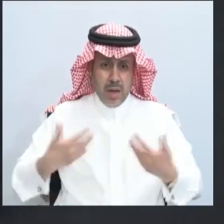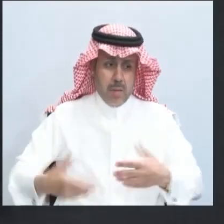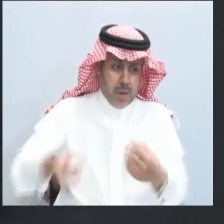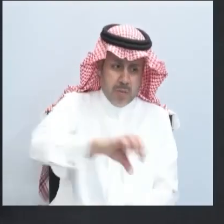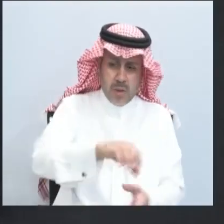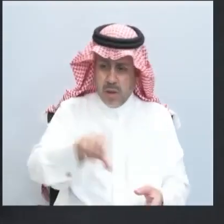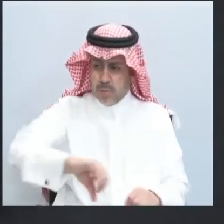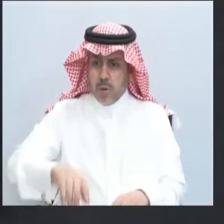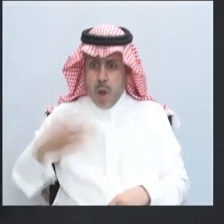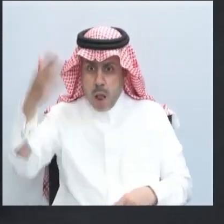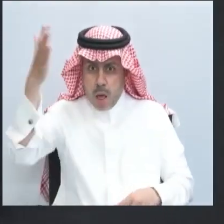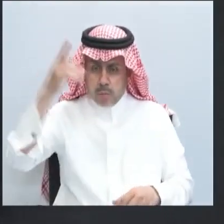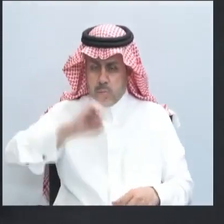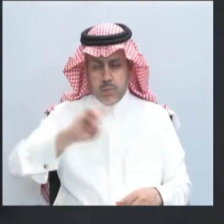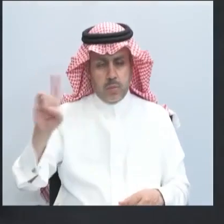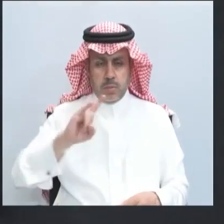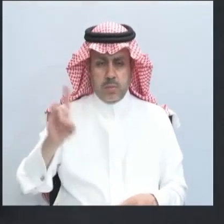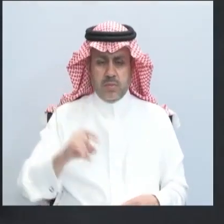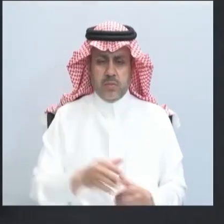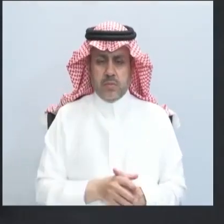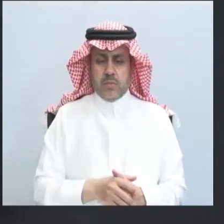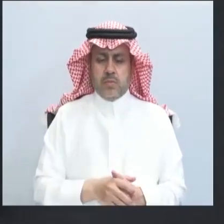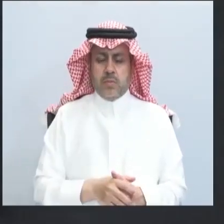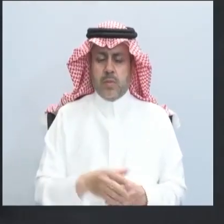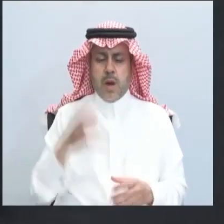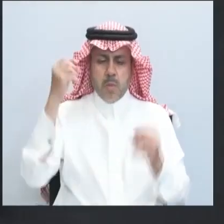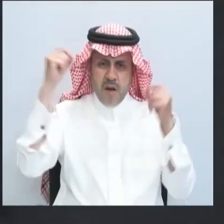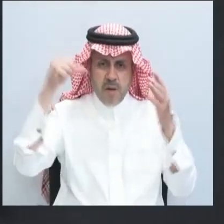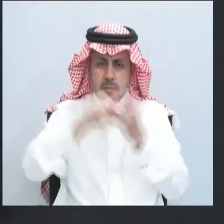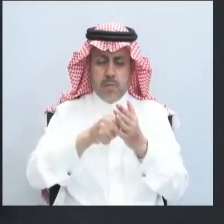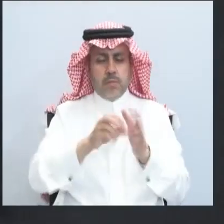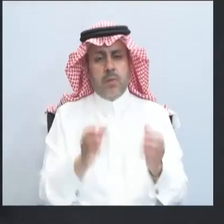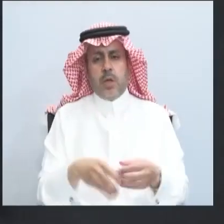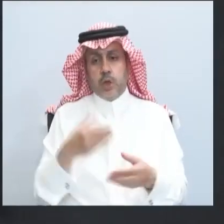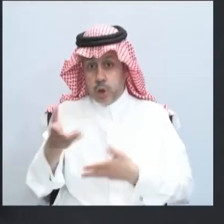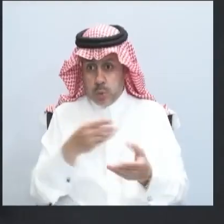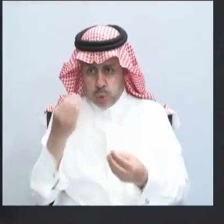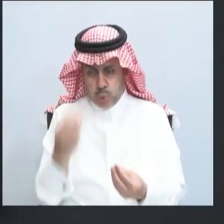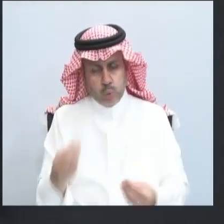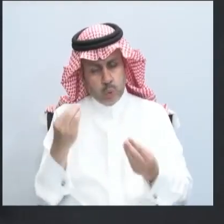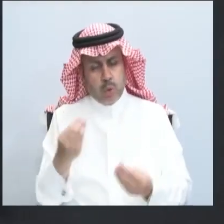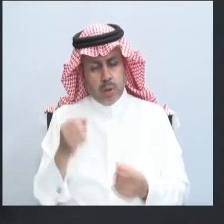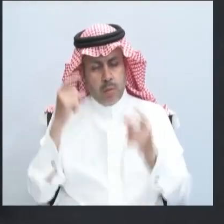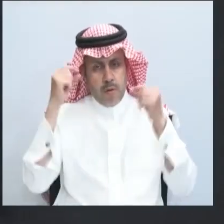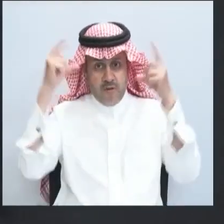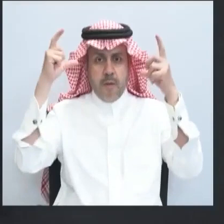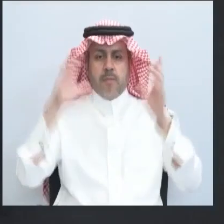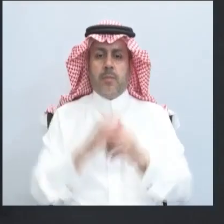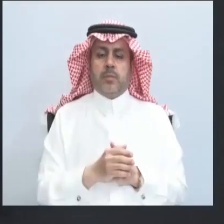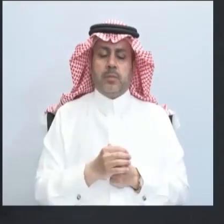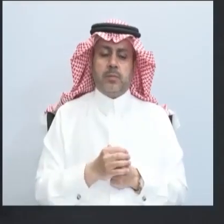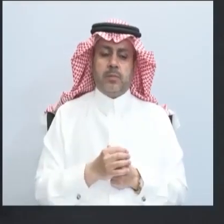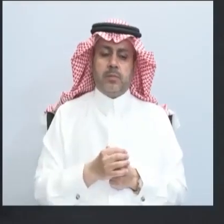عليه الصوت لن ينزجر ولن يفهم اذا رفع عليه الصوت ارفع هذا افعل كذا افعل كذا